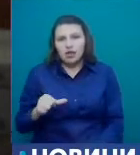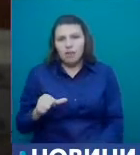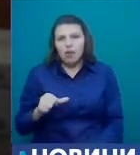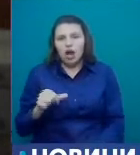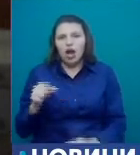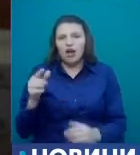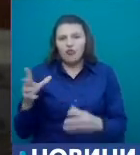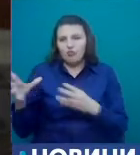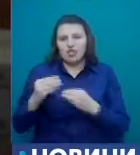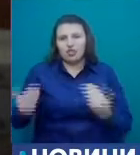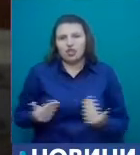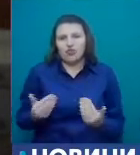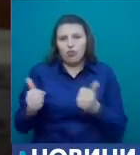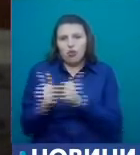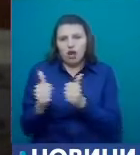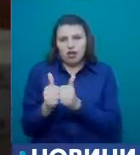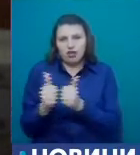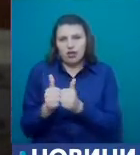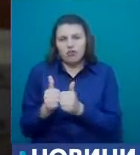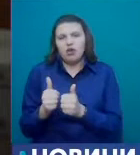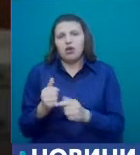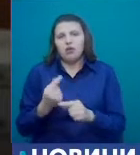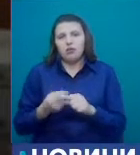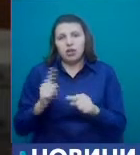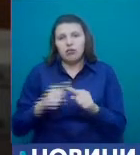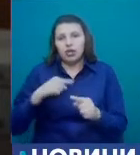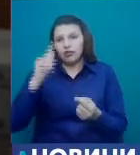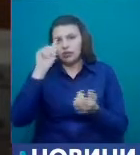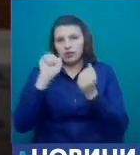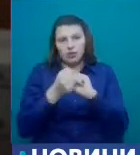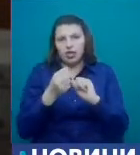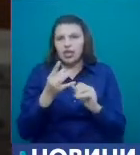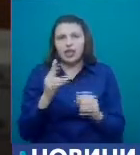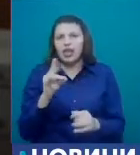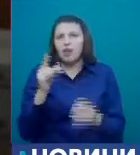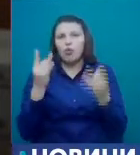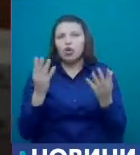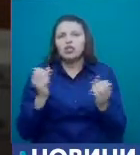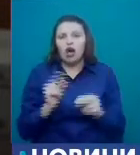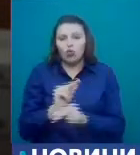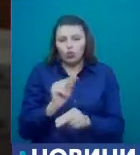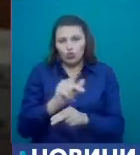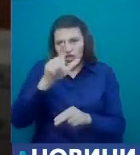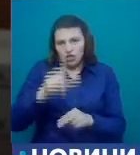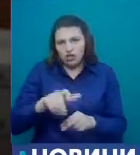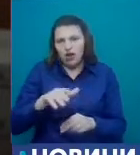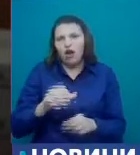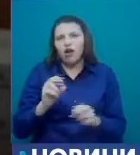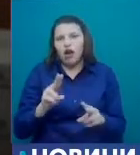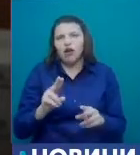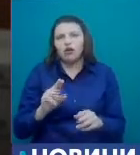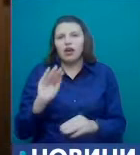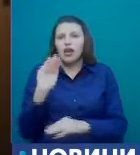району, Південно-Західного району. Тому я його пам'ятаю не просто як свого учня, а як дитину, яка